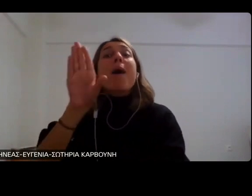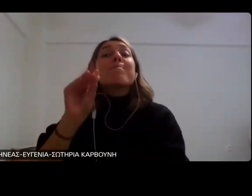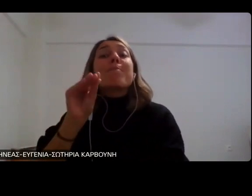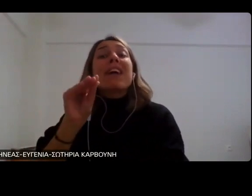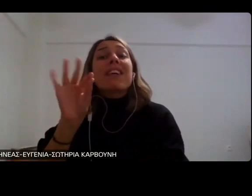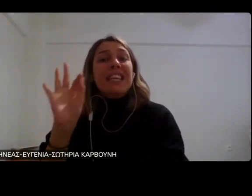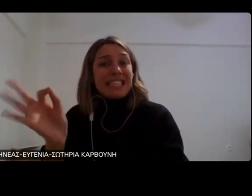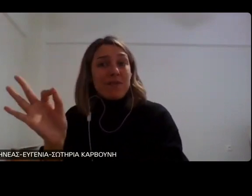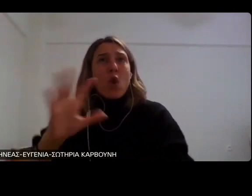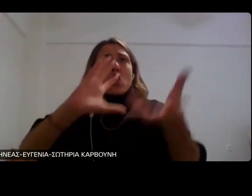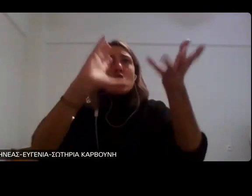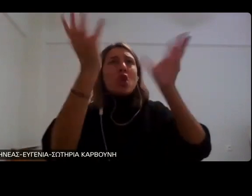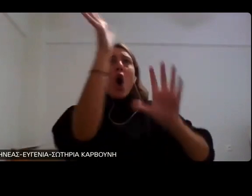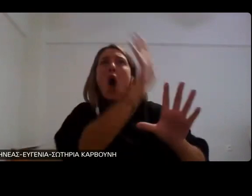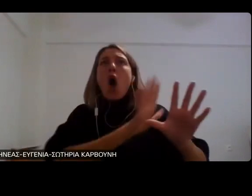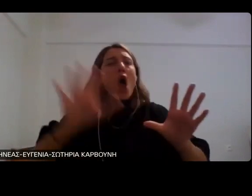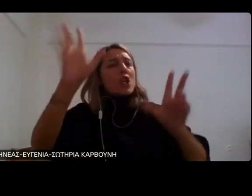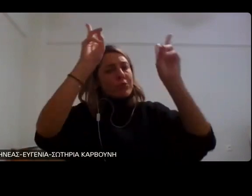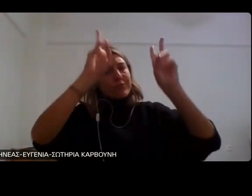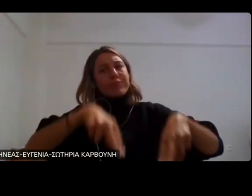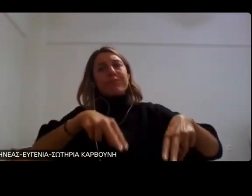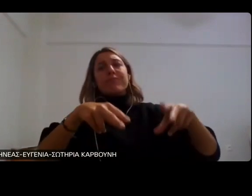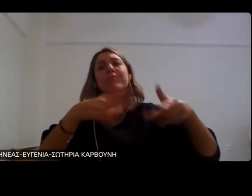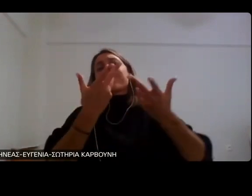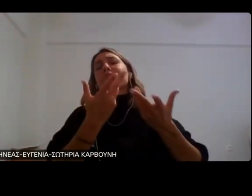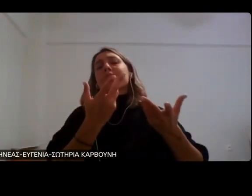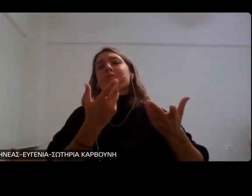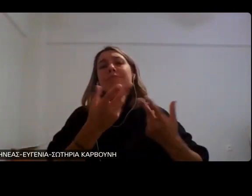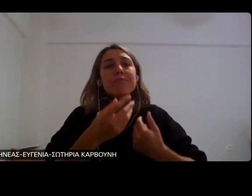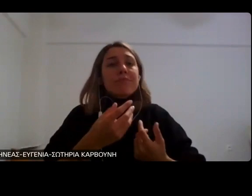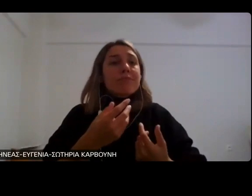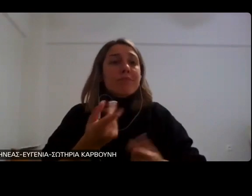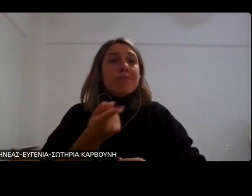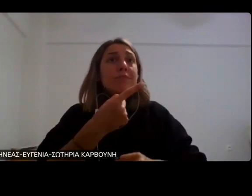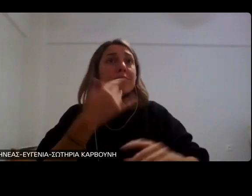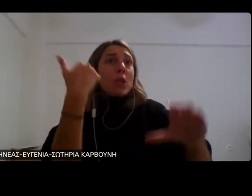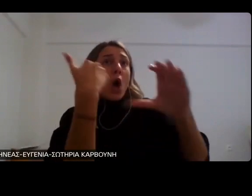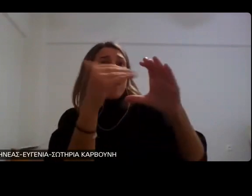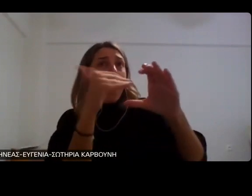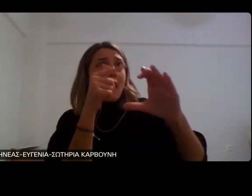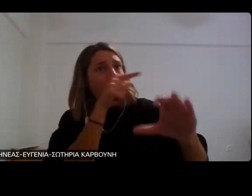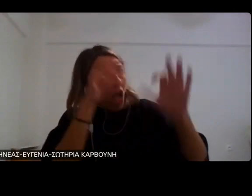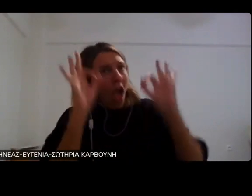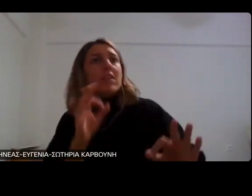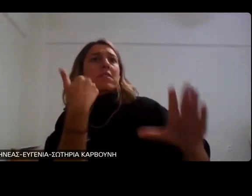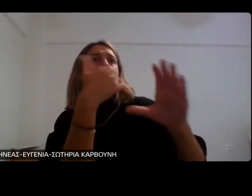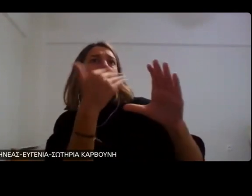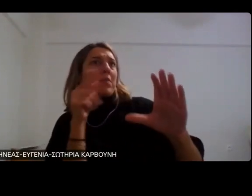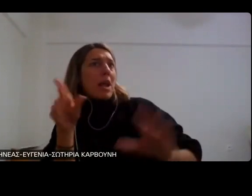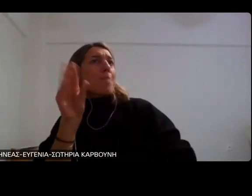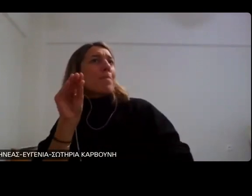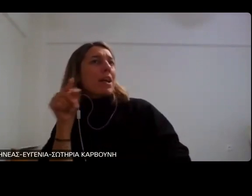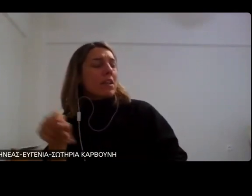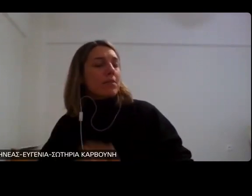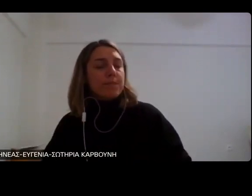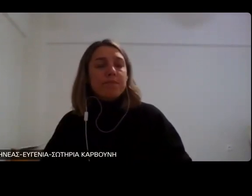αναγνωρισμένο σύμβολο της επικοινωνίας με το ηλεκτρονικό ταχυδρομείο. Όταν το